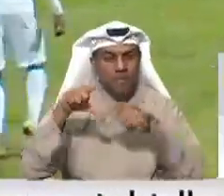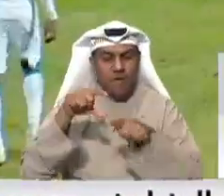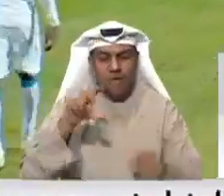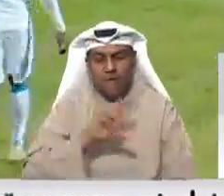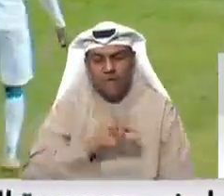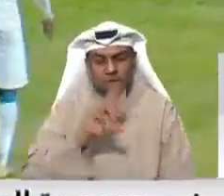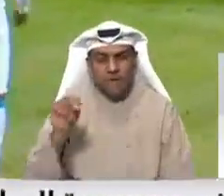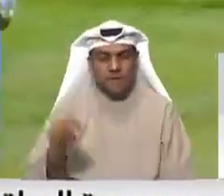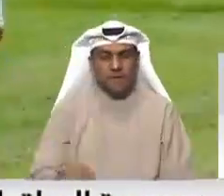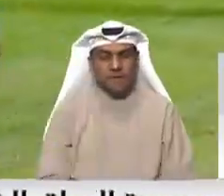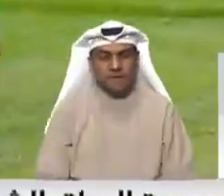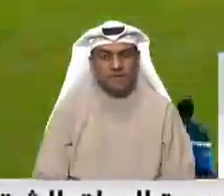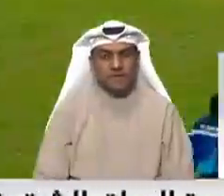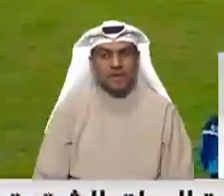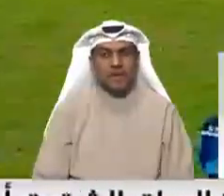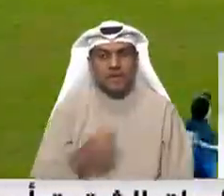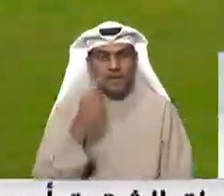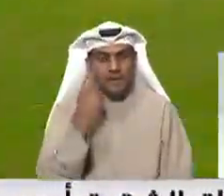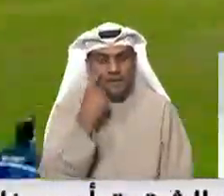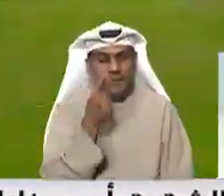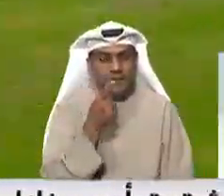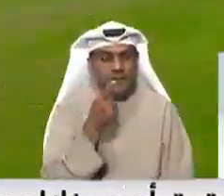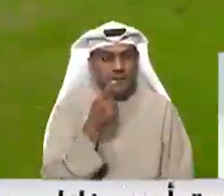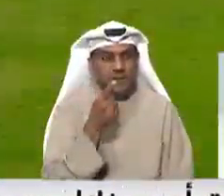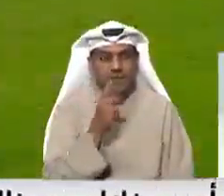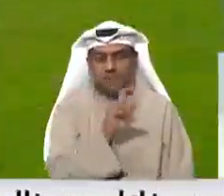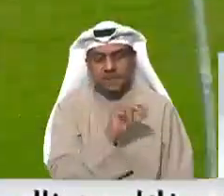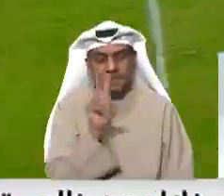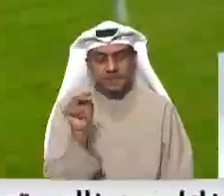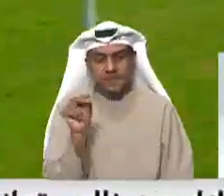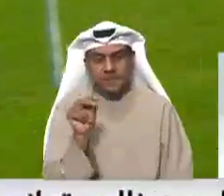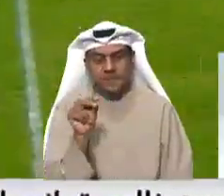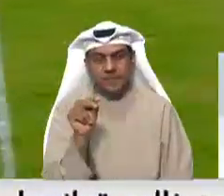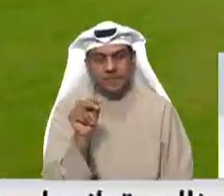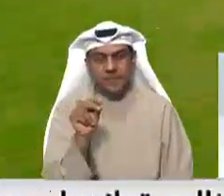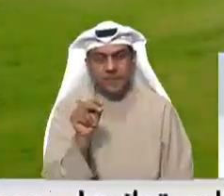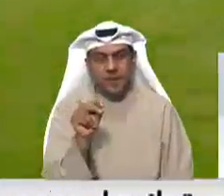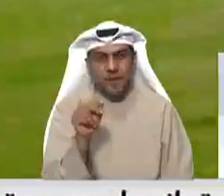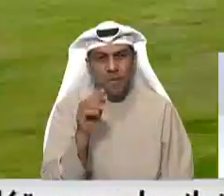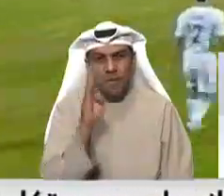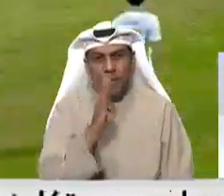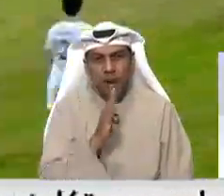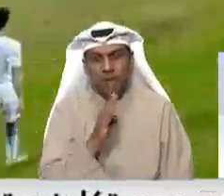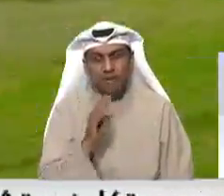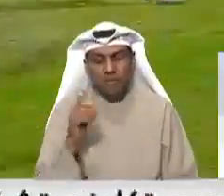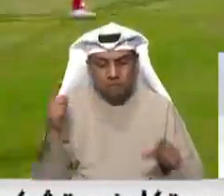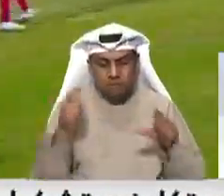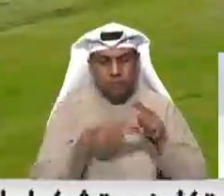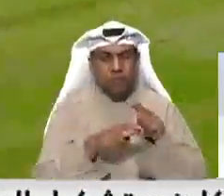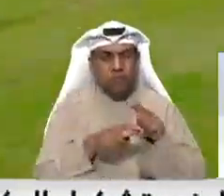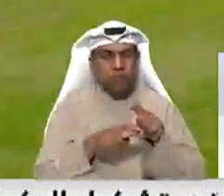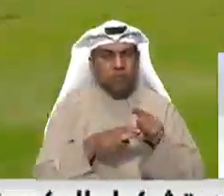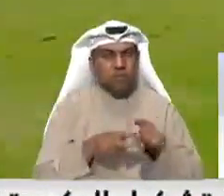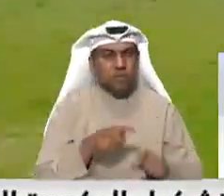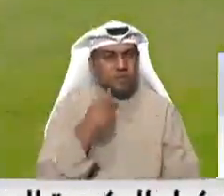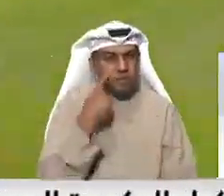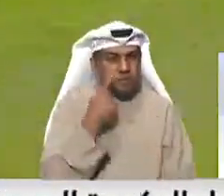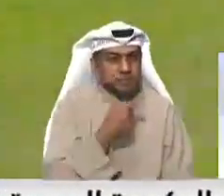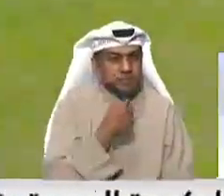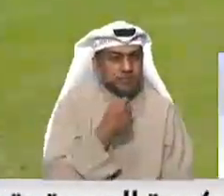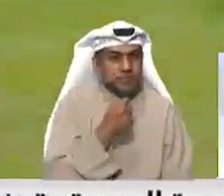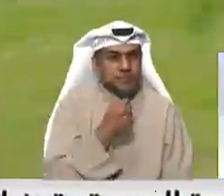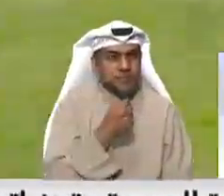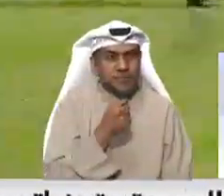متتاليين عن طريق بدر صالح في الدقيقه الثالثه والستين والبرازيلي رودريجو يوري في الدقيقه السابعه والسبعين